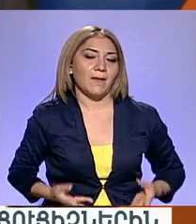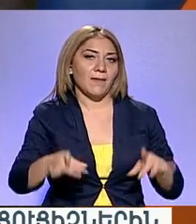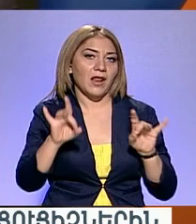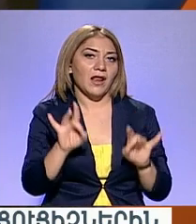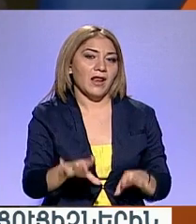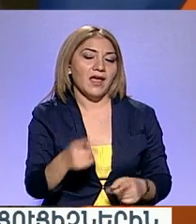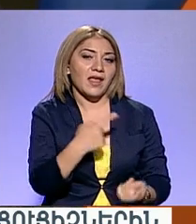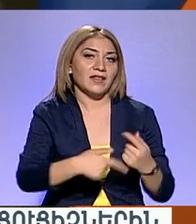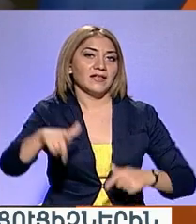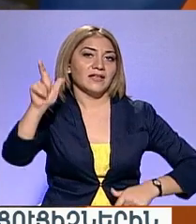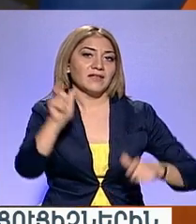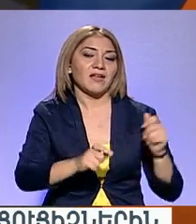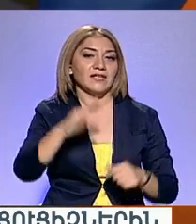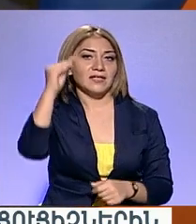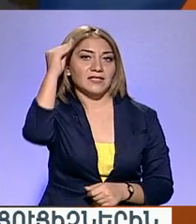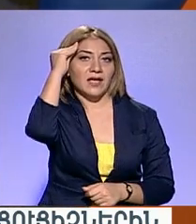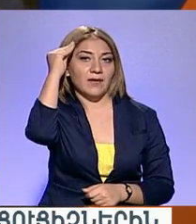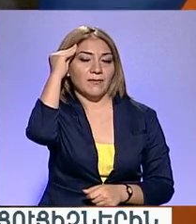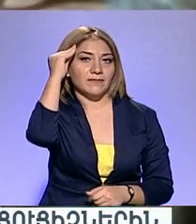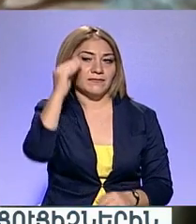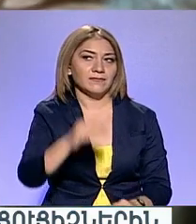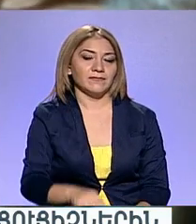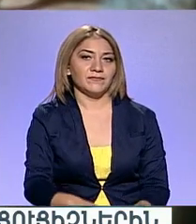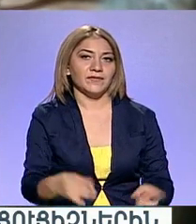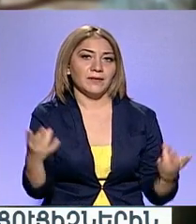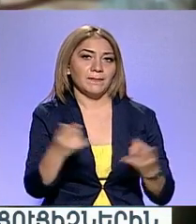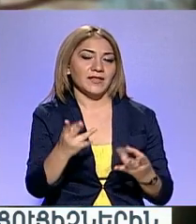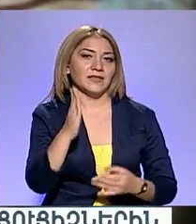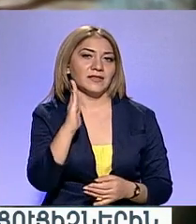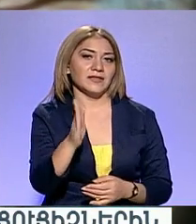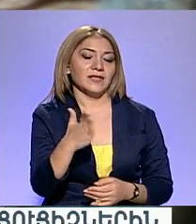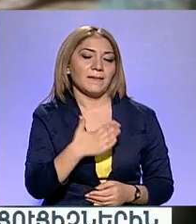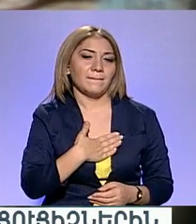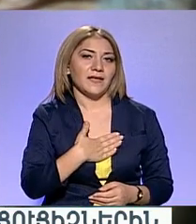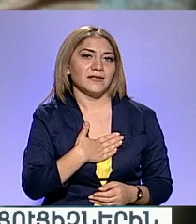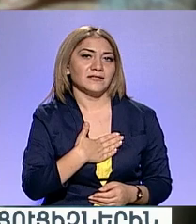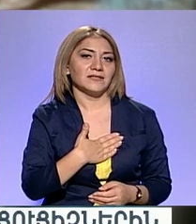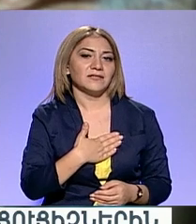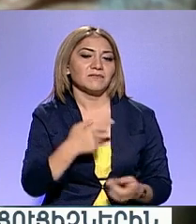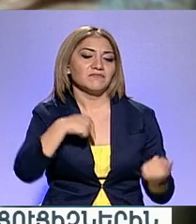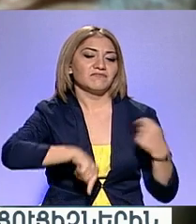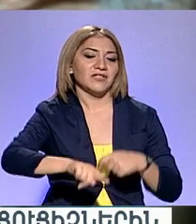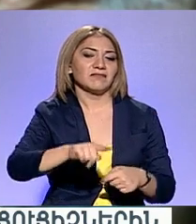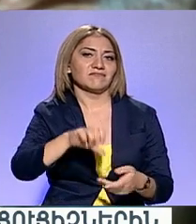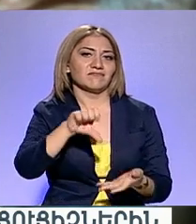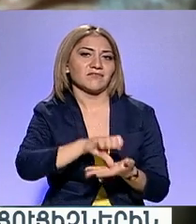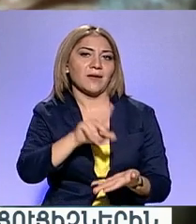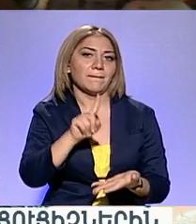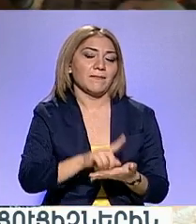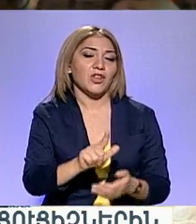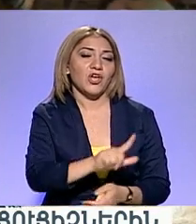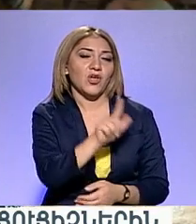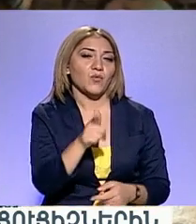այդ վերադարձի գաղափարը պետք է լինի մեր ինքնության մի մասը։ Երկու ժամից ավելի